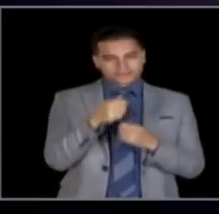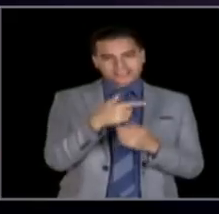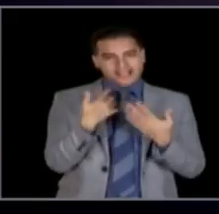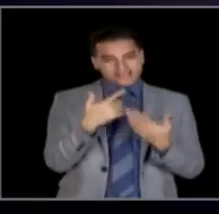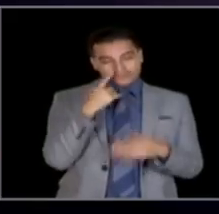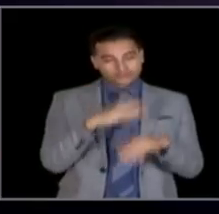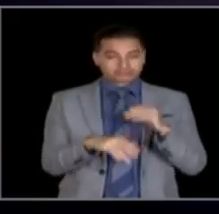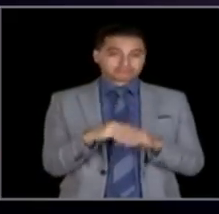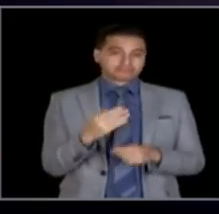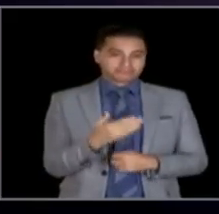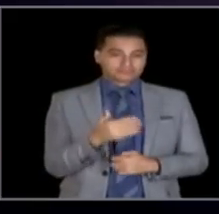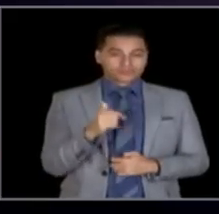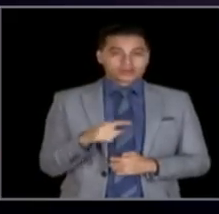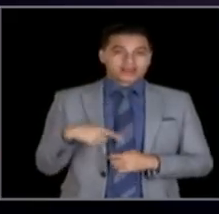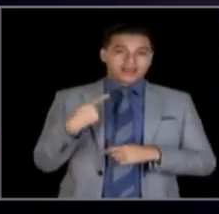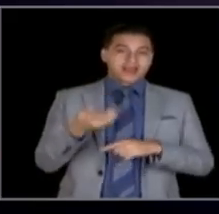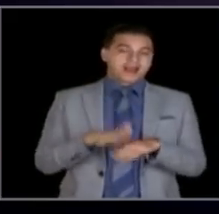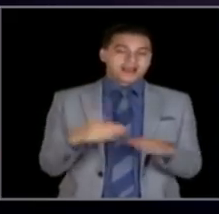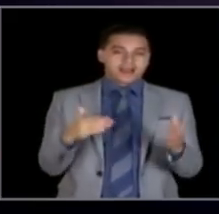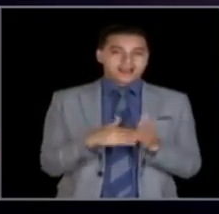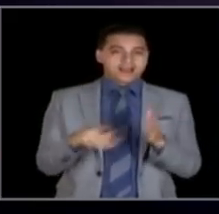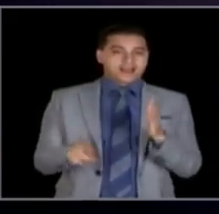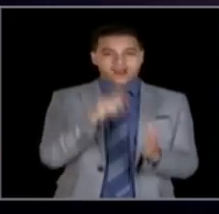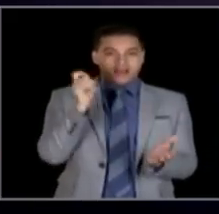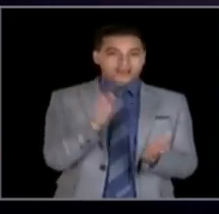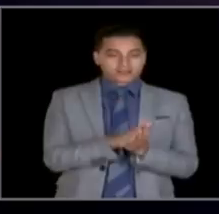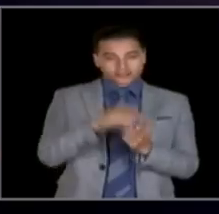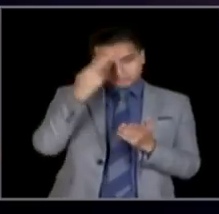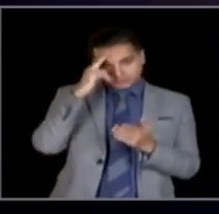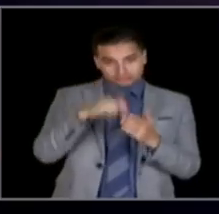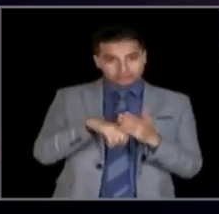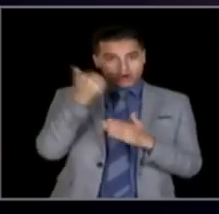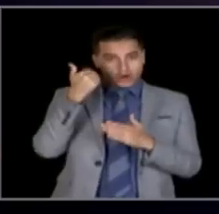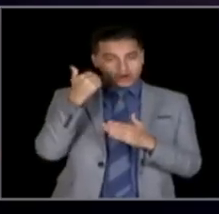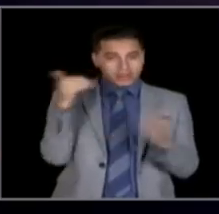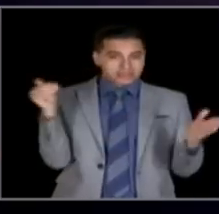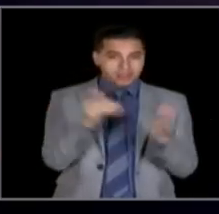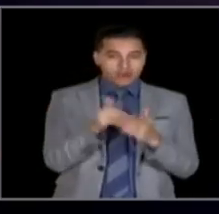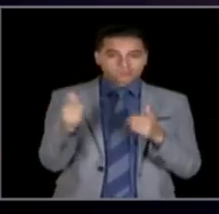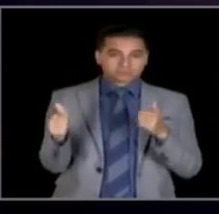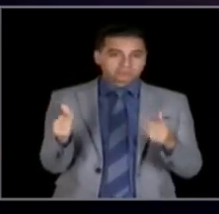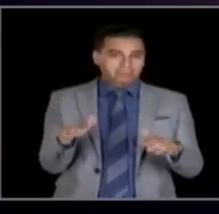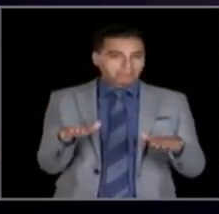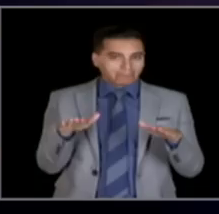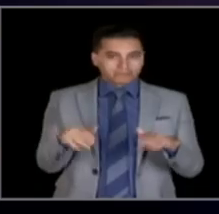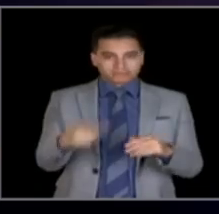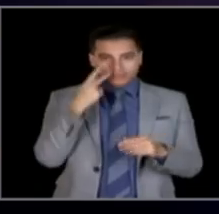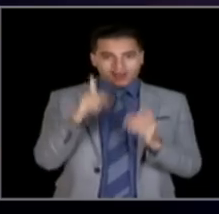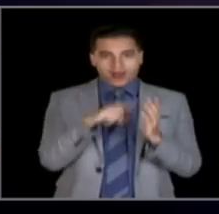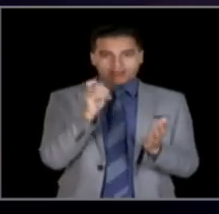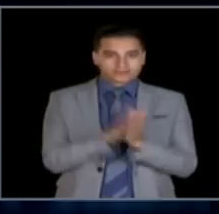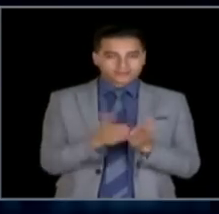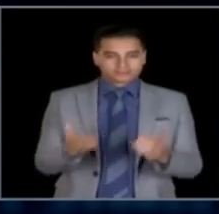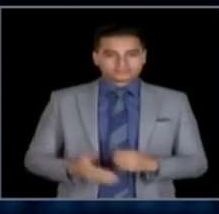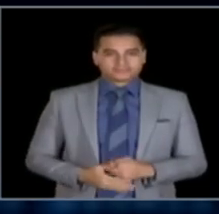بالظبط. ودلوقتي مع آخر فقرة واللي هتحدد مين اللي هيوصل للمباراة النهائية، فقرة